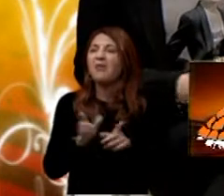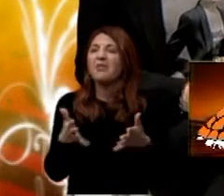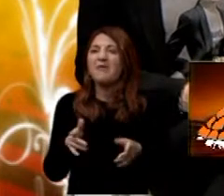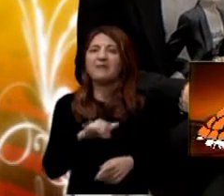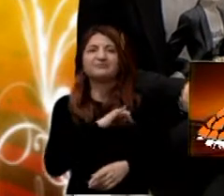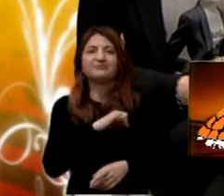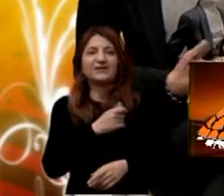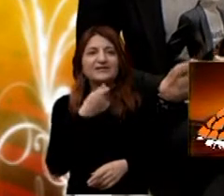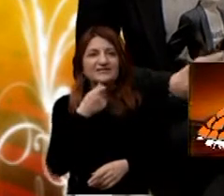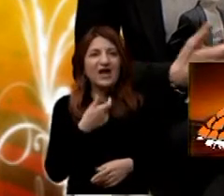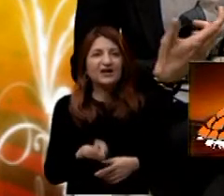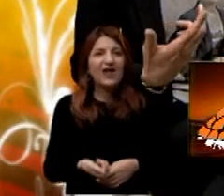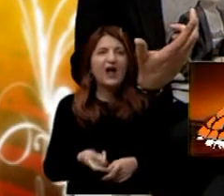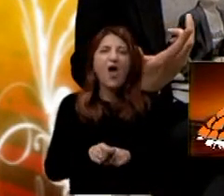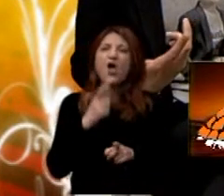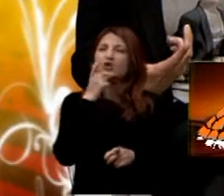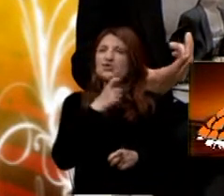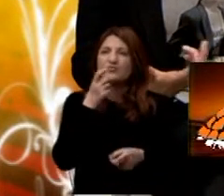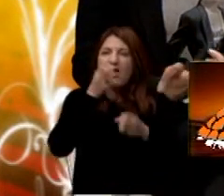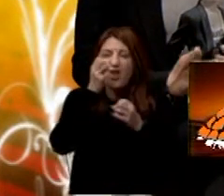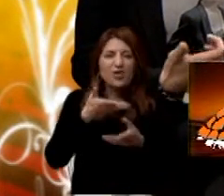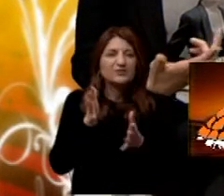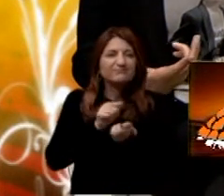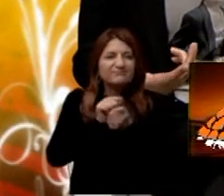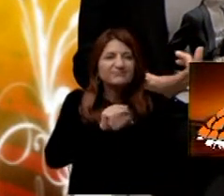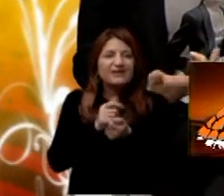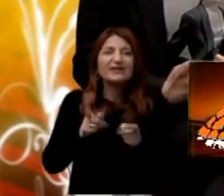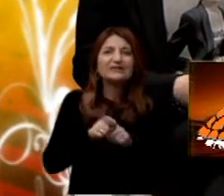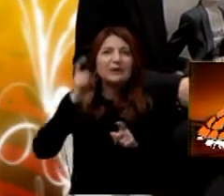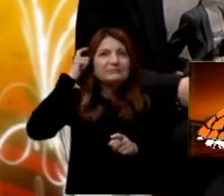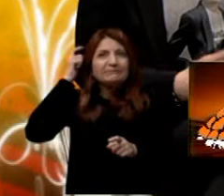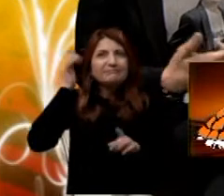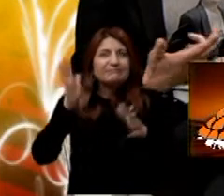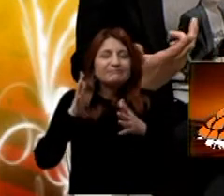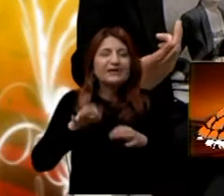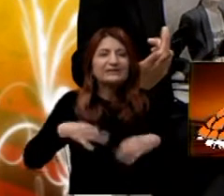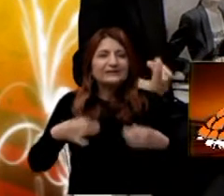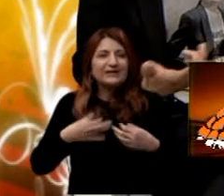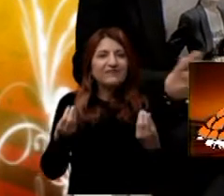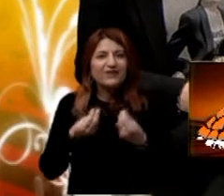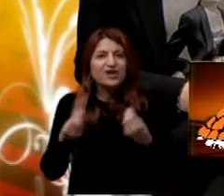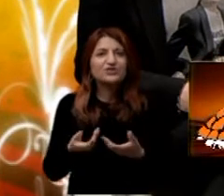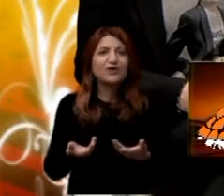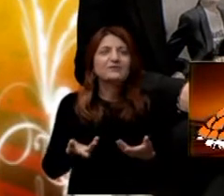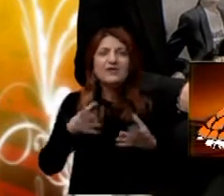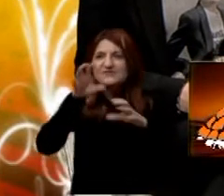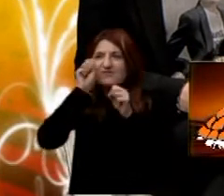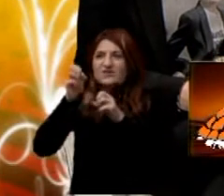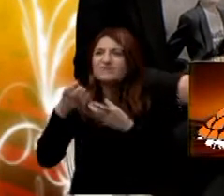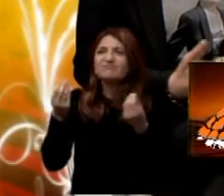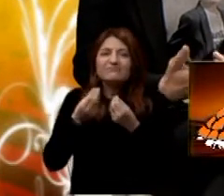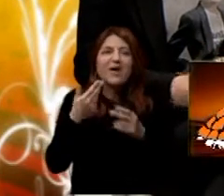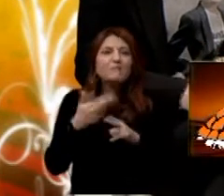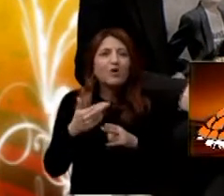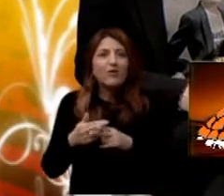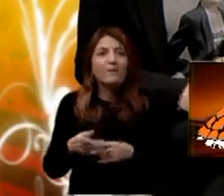tu problemi sa statusom zubala, sa mentalnim zdravljem, sa kognitivnim zdravljem